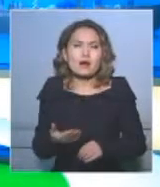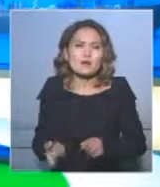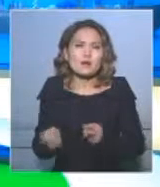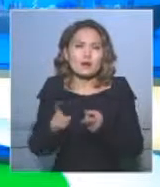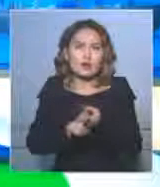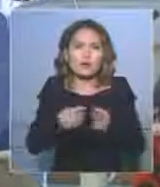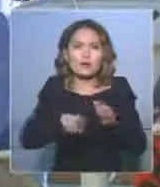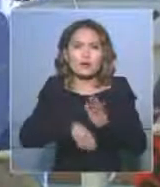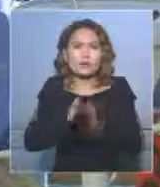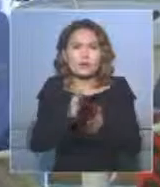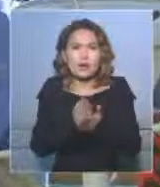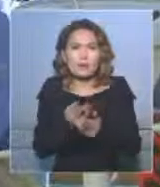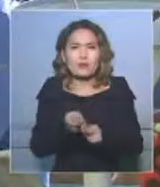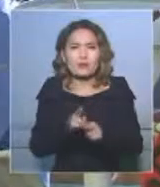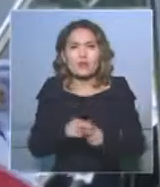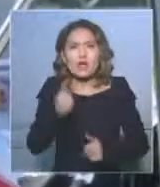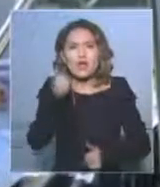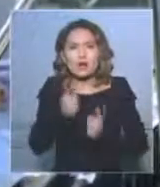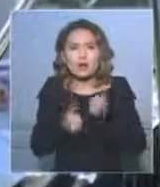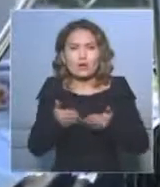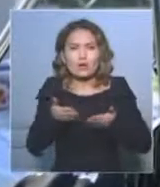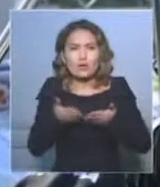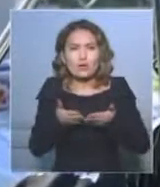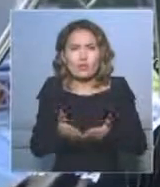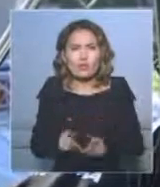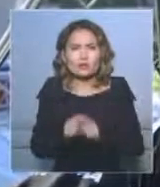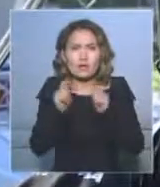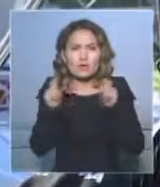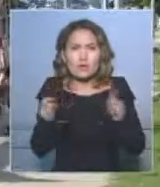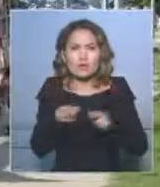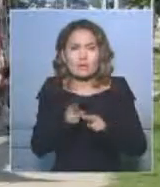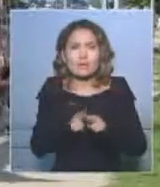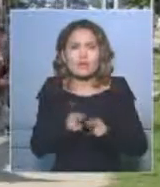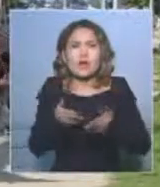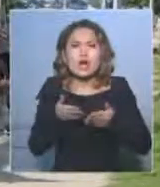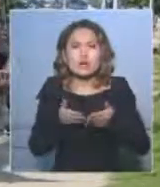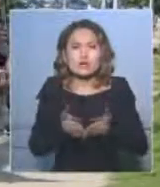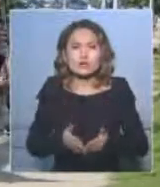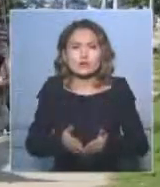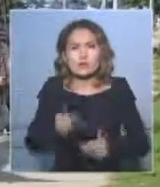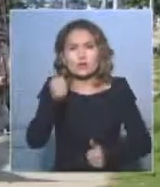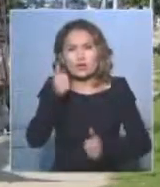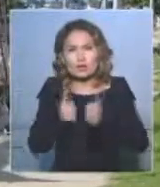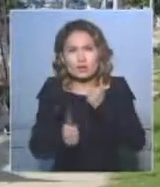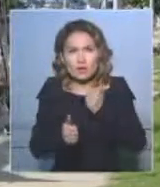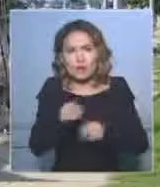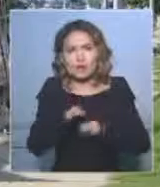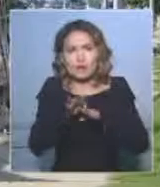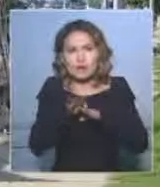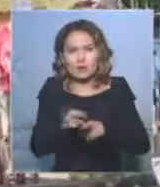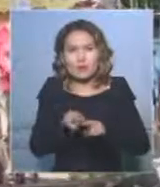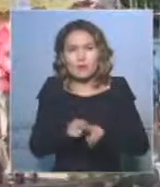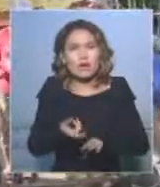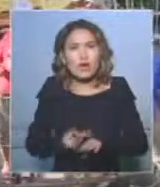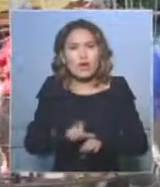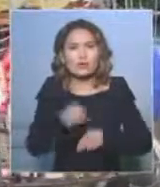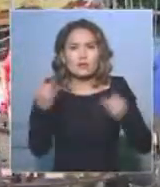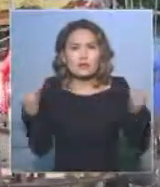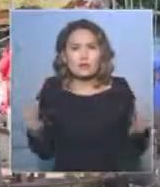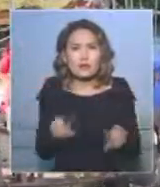бері регата сайысы өткізіледі. Бүгін су үстіндегі сол жарыстың соңғы туры өтпекші. Тартысты сайысқа